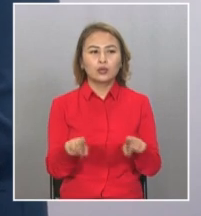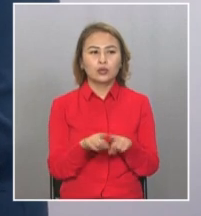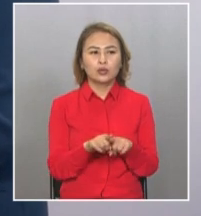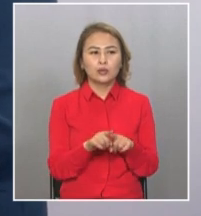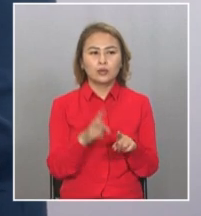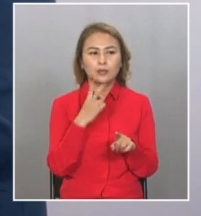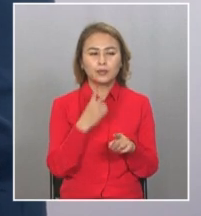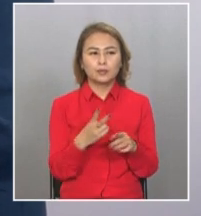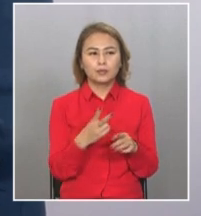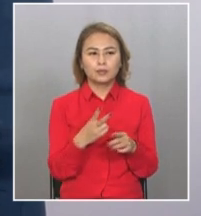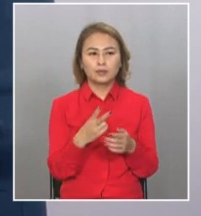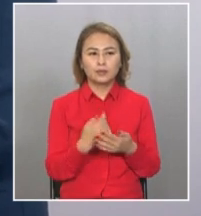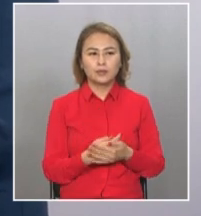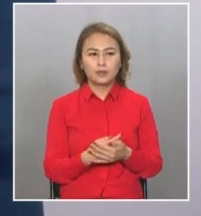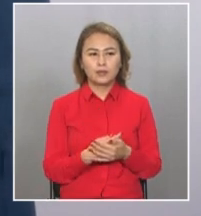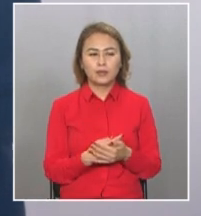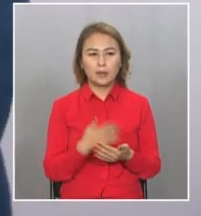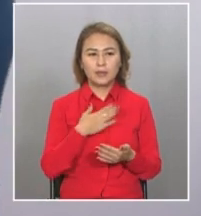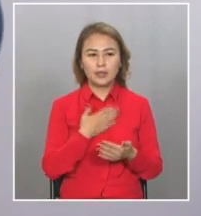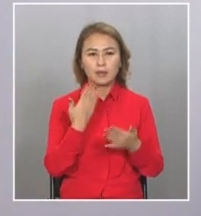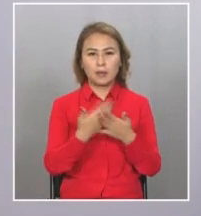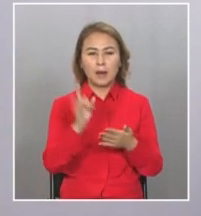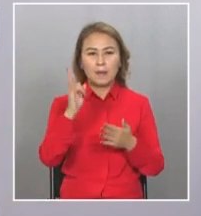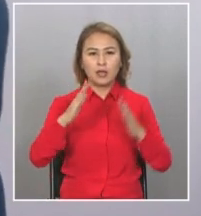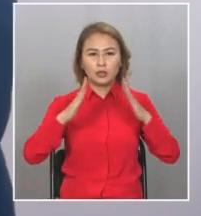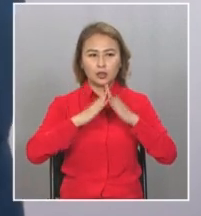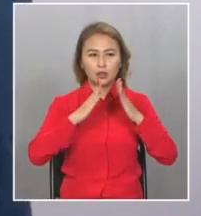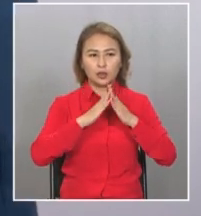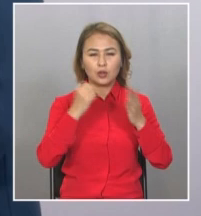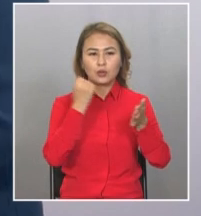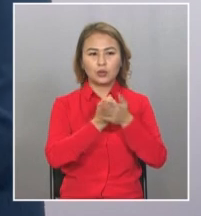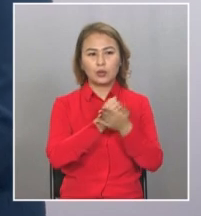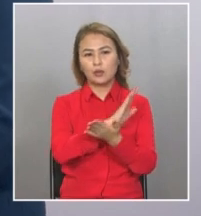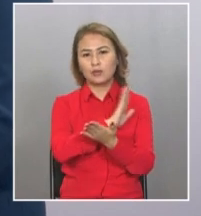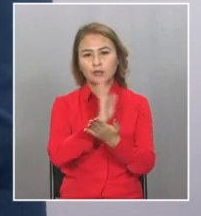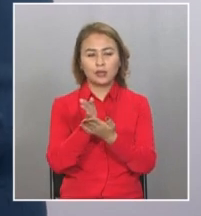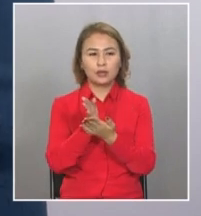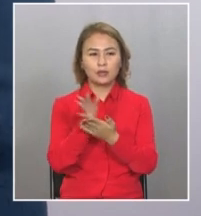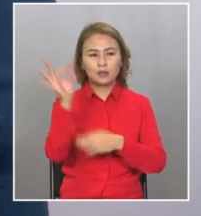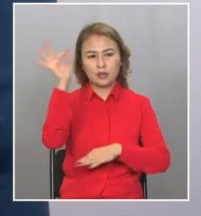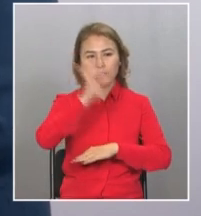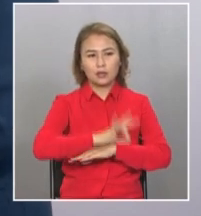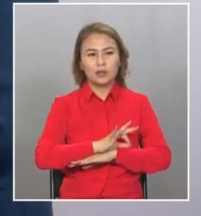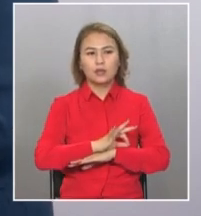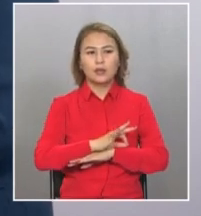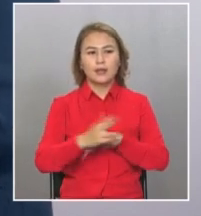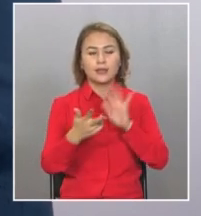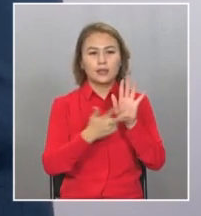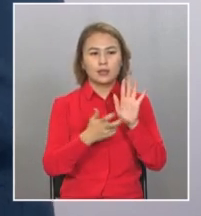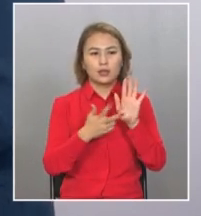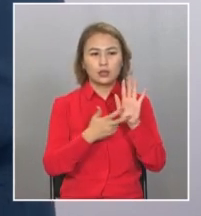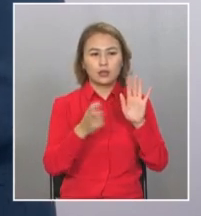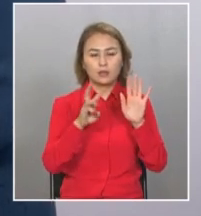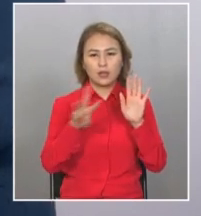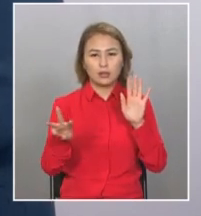бізде бала үйінен шығысқа қарай 800 метр